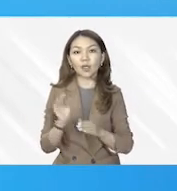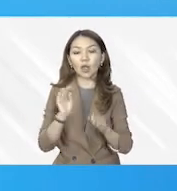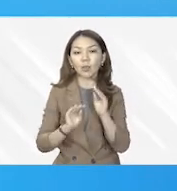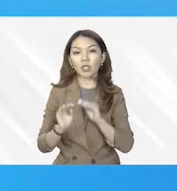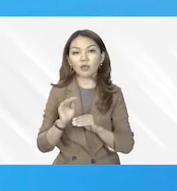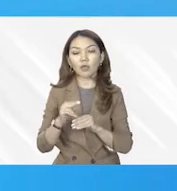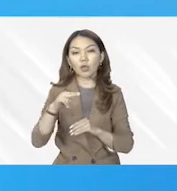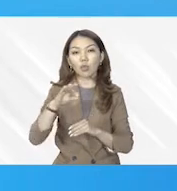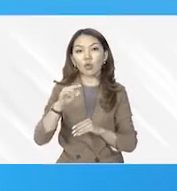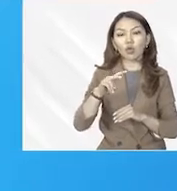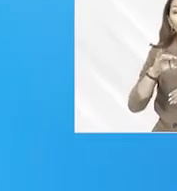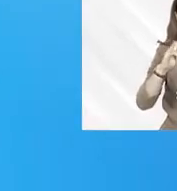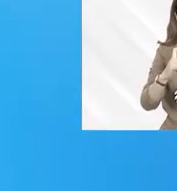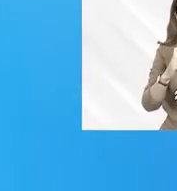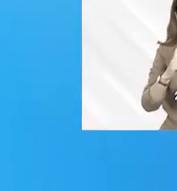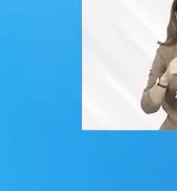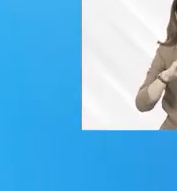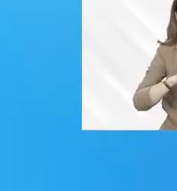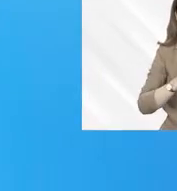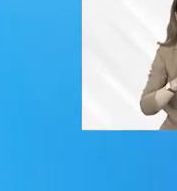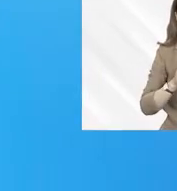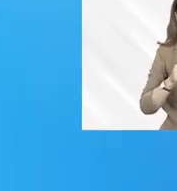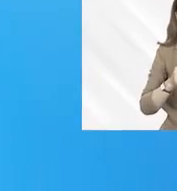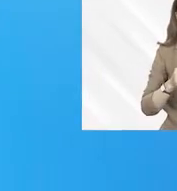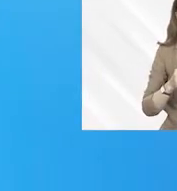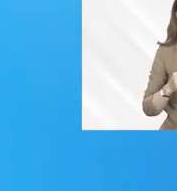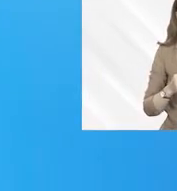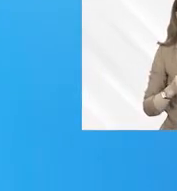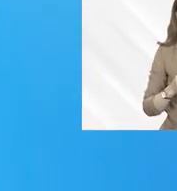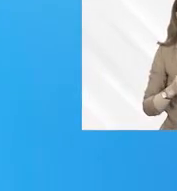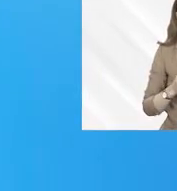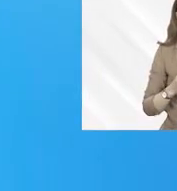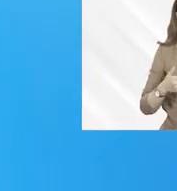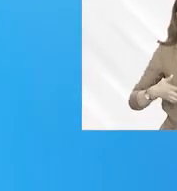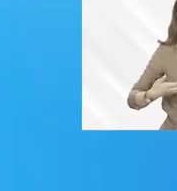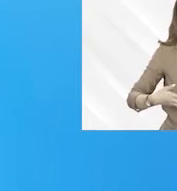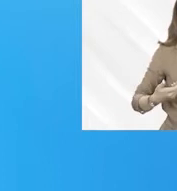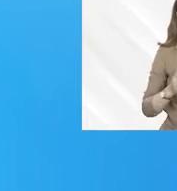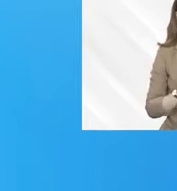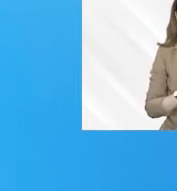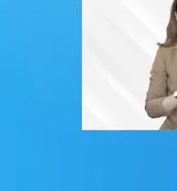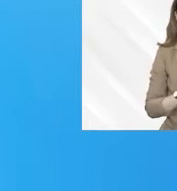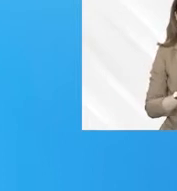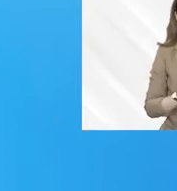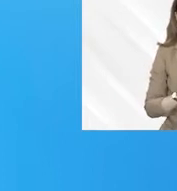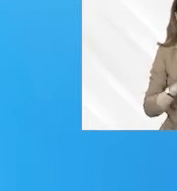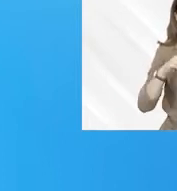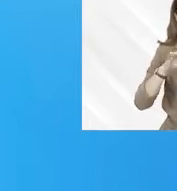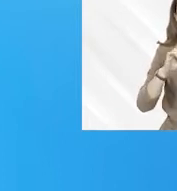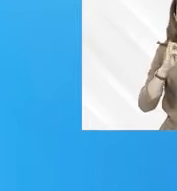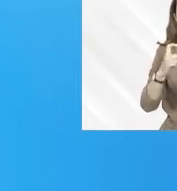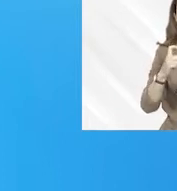Образование половых клеток у животных. У животных гаметы образуются в половых органах,